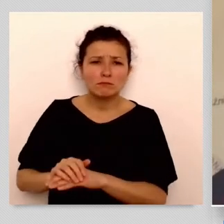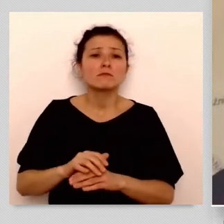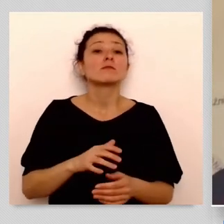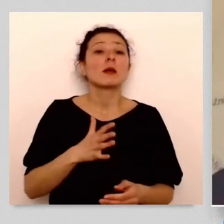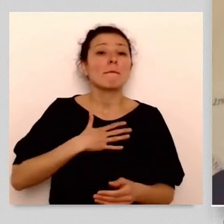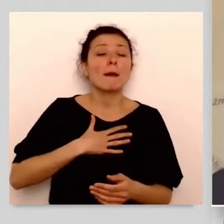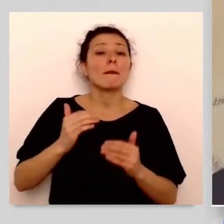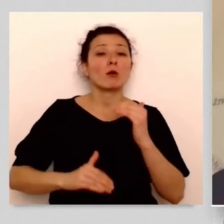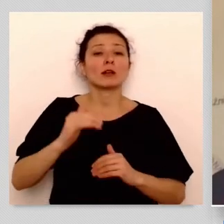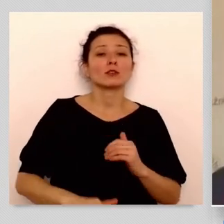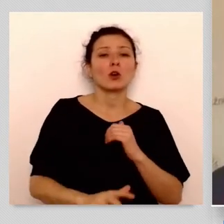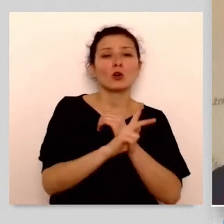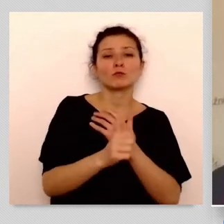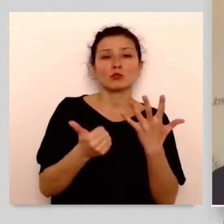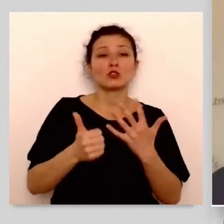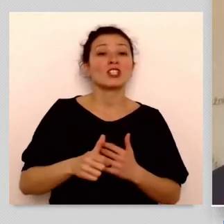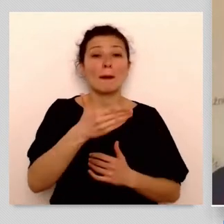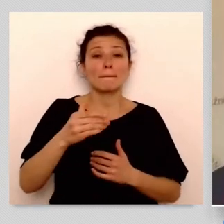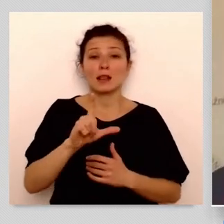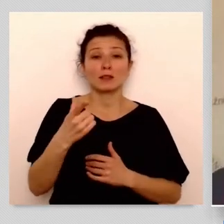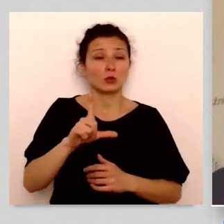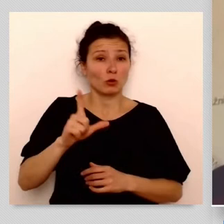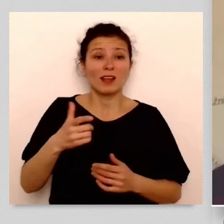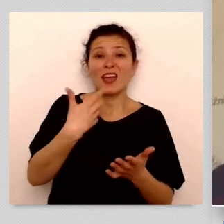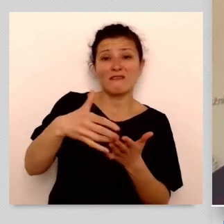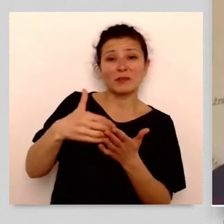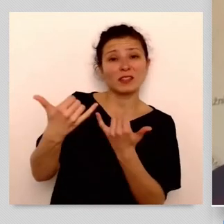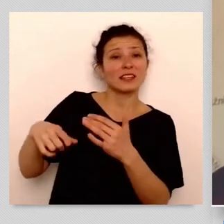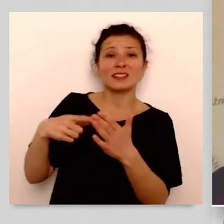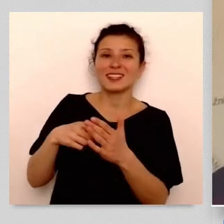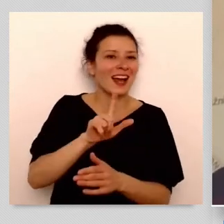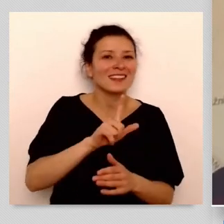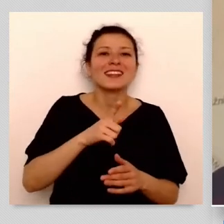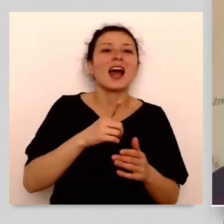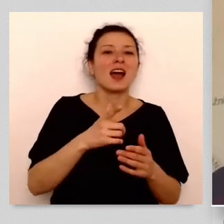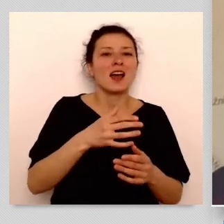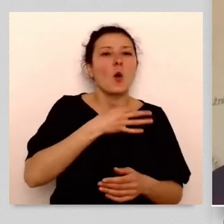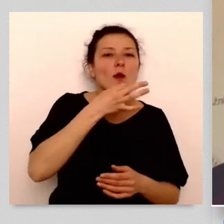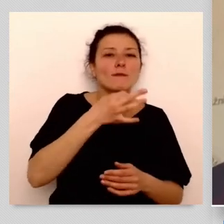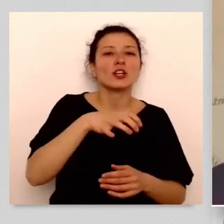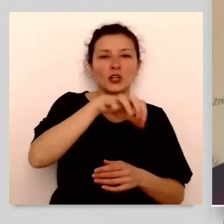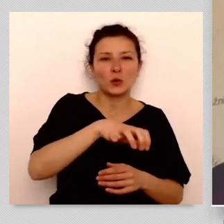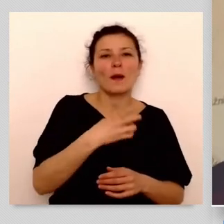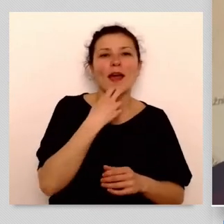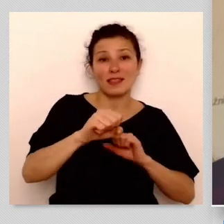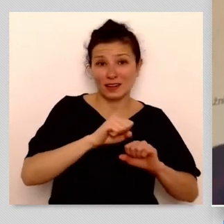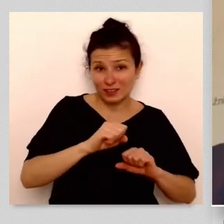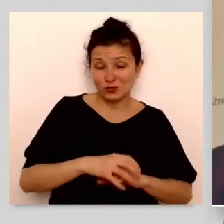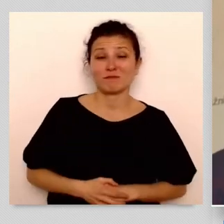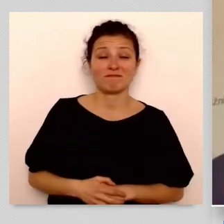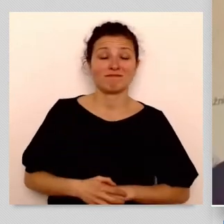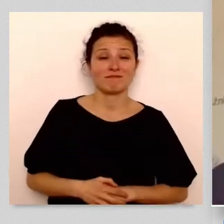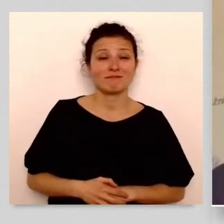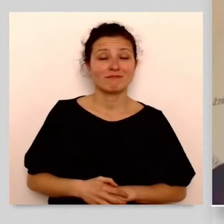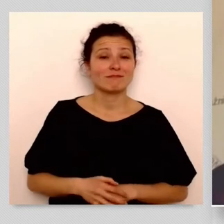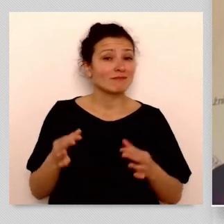miliardów złotych i wydaliśmy to na inne cele niż na modernizację sektora energetycznego, a w chwili obecnej podkreślamy, że powinniśmy